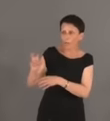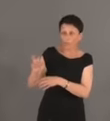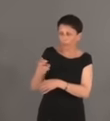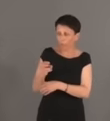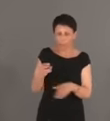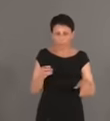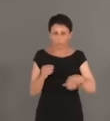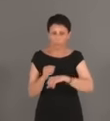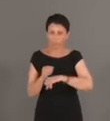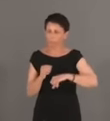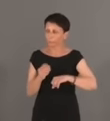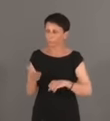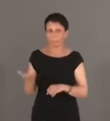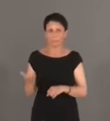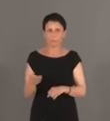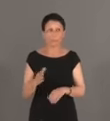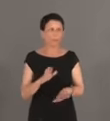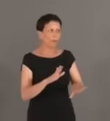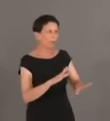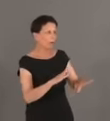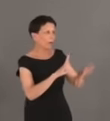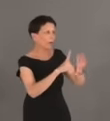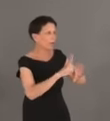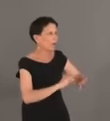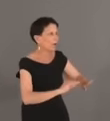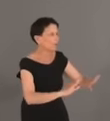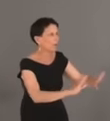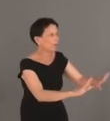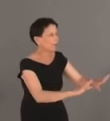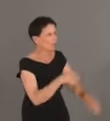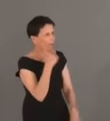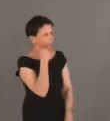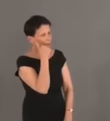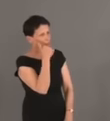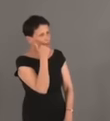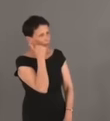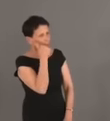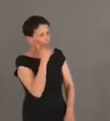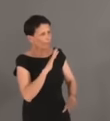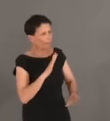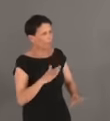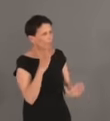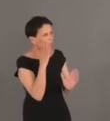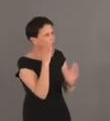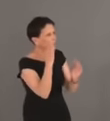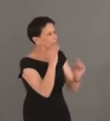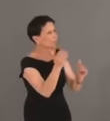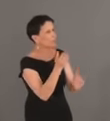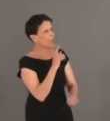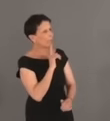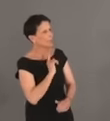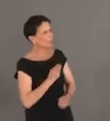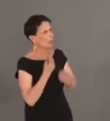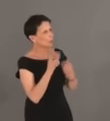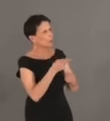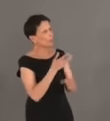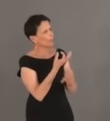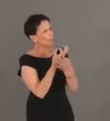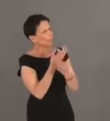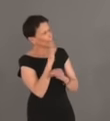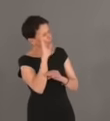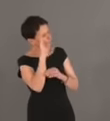pas. Calmez-vous un peu, oh là là, c'est pénible, hein. J'aurais espéré que la digestion vous conduise un peu à